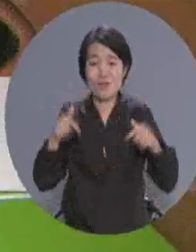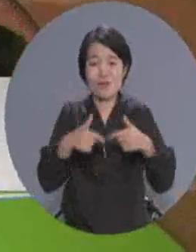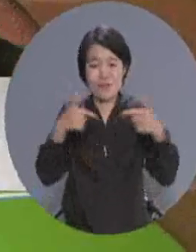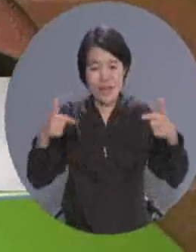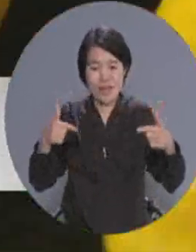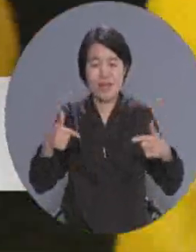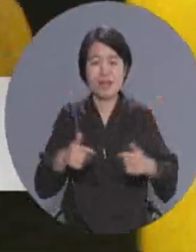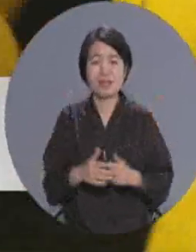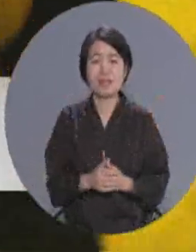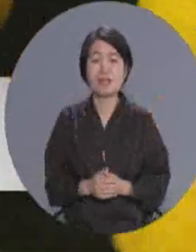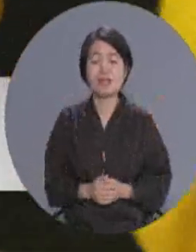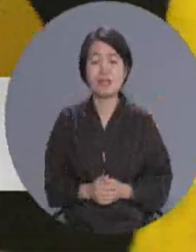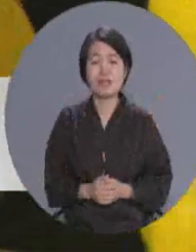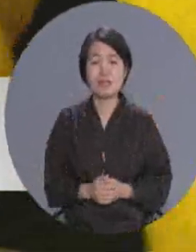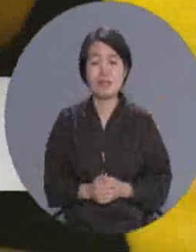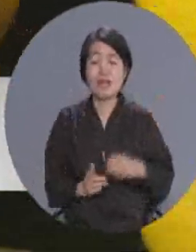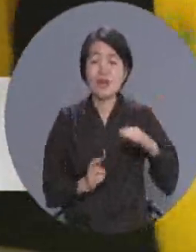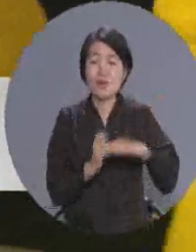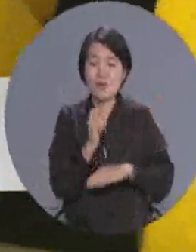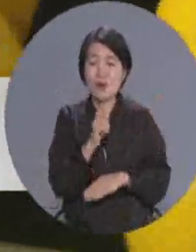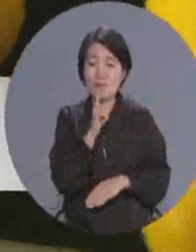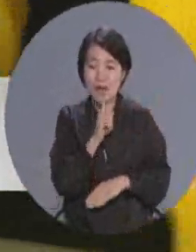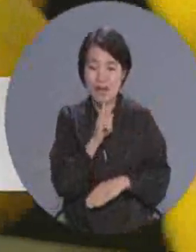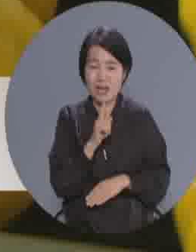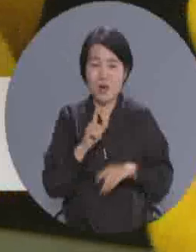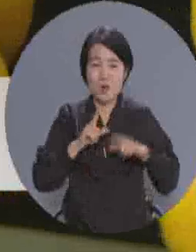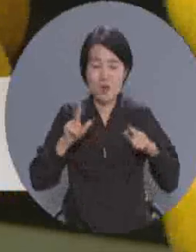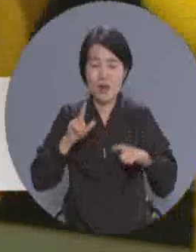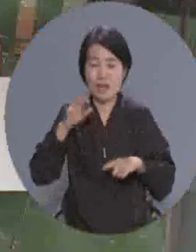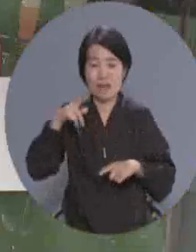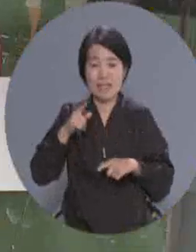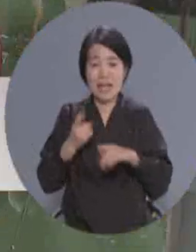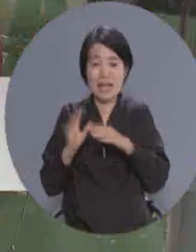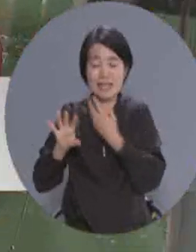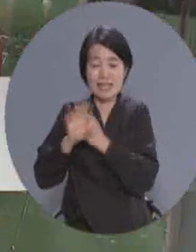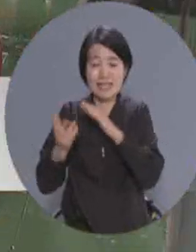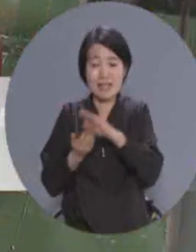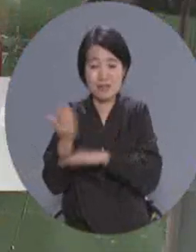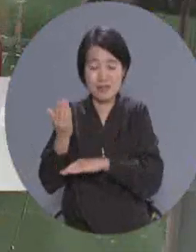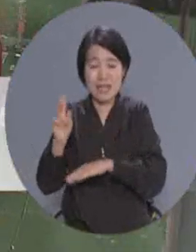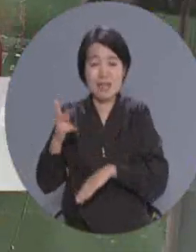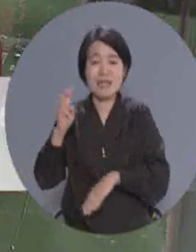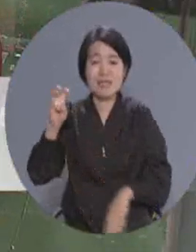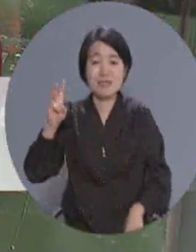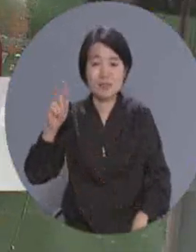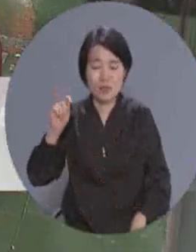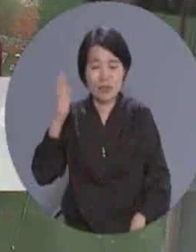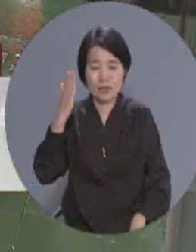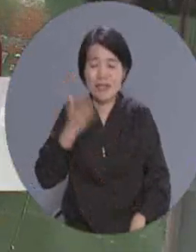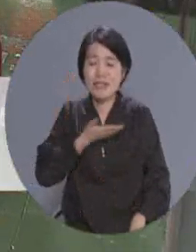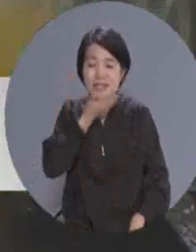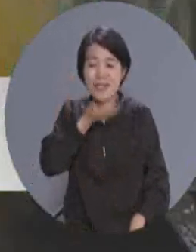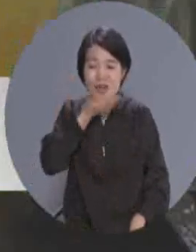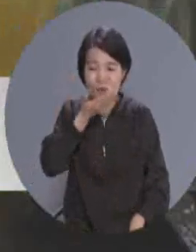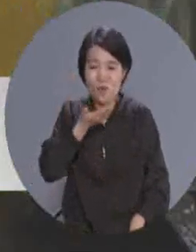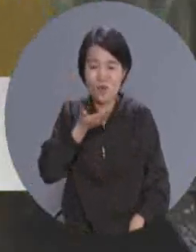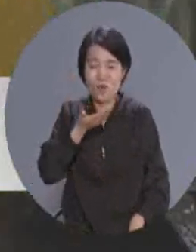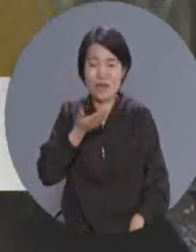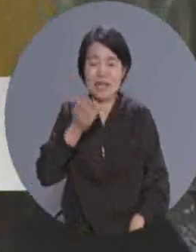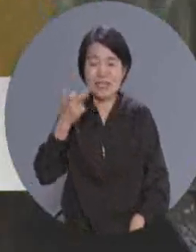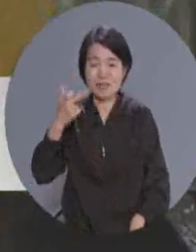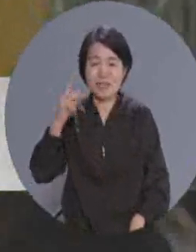것으로 예상됩니다 고흥군에 따르면 올해 유자 수출 물량은 230 톤으로 최근 체코에 유자